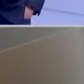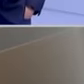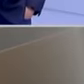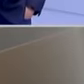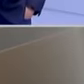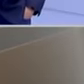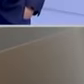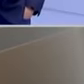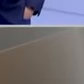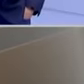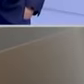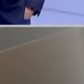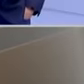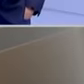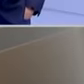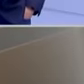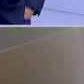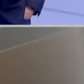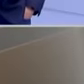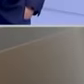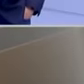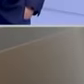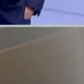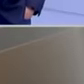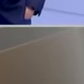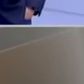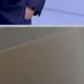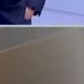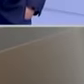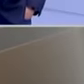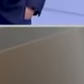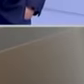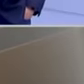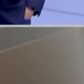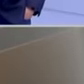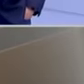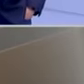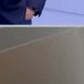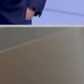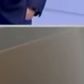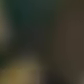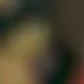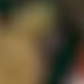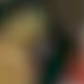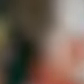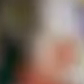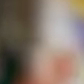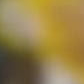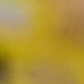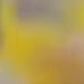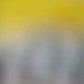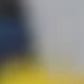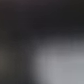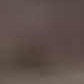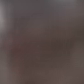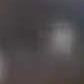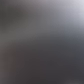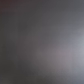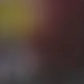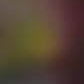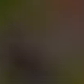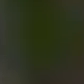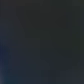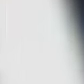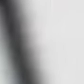nakatira po sa harap ng bahay namin, sir. Si Mr. Alex Bringas and Rita Bringas po, mag-asawa po,